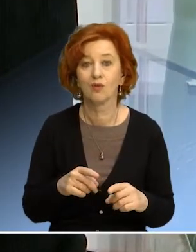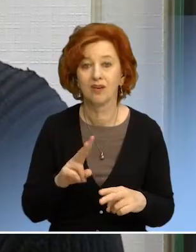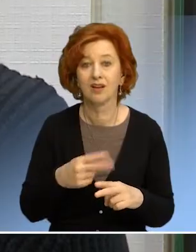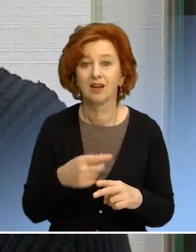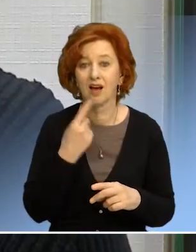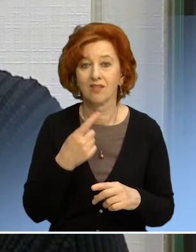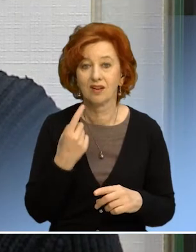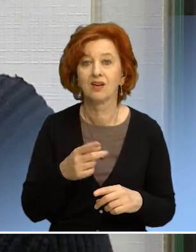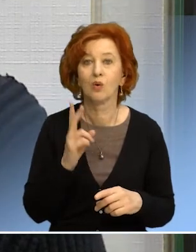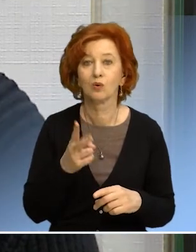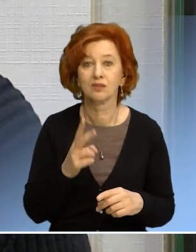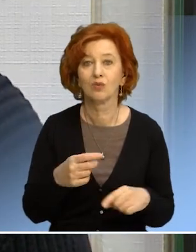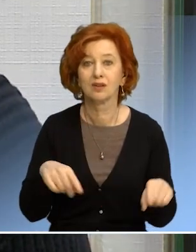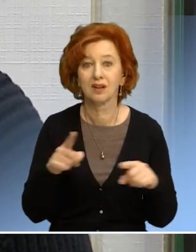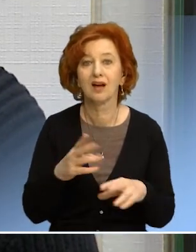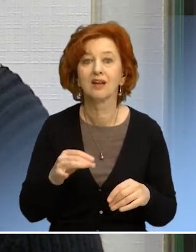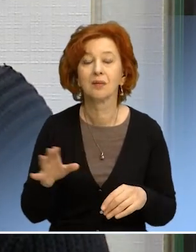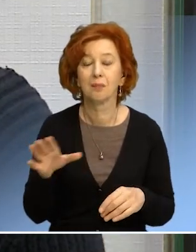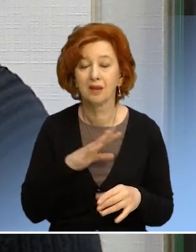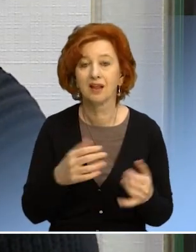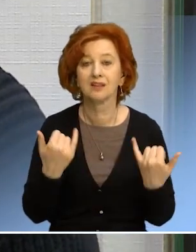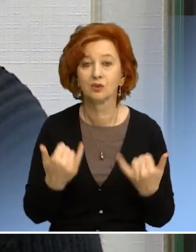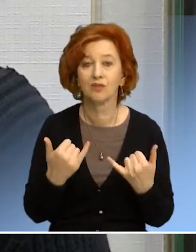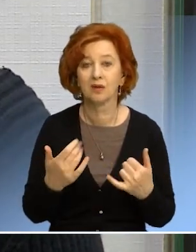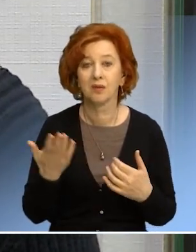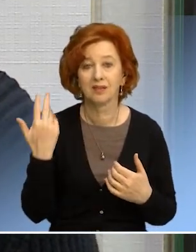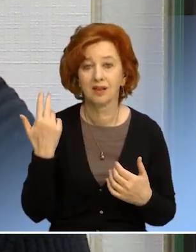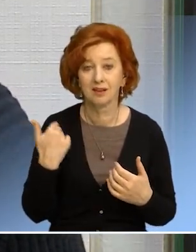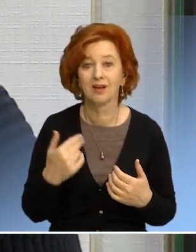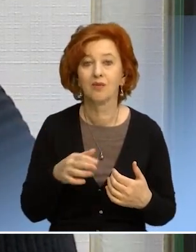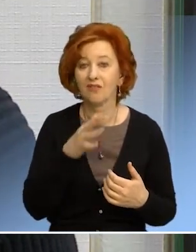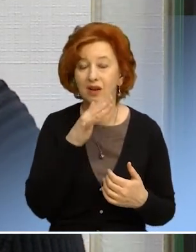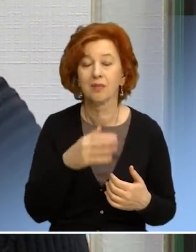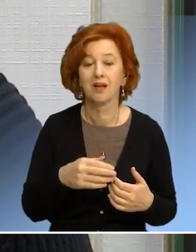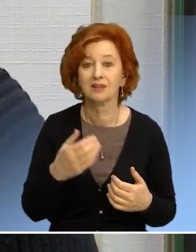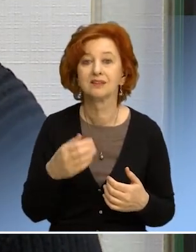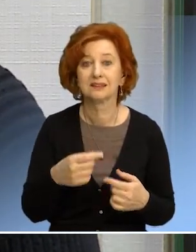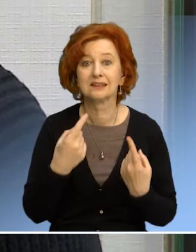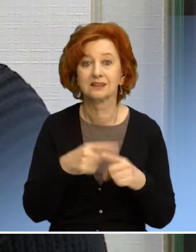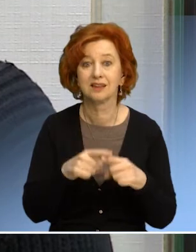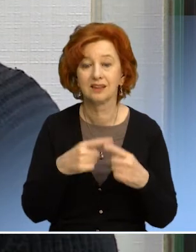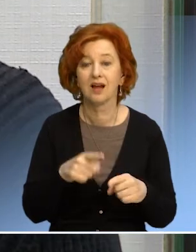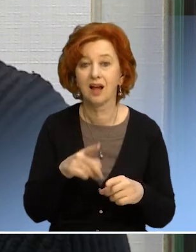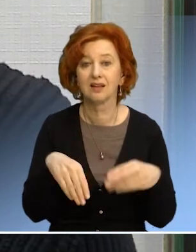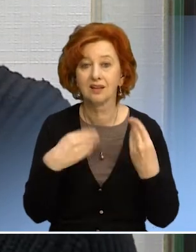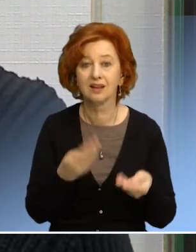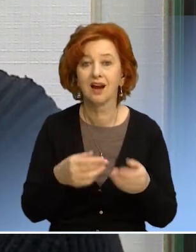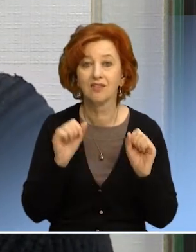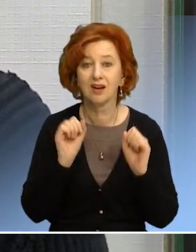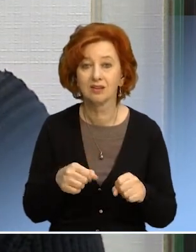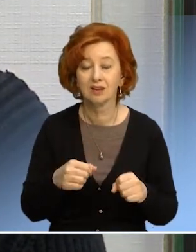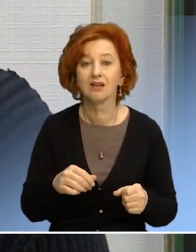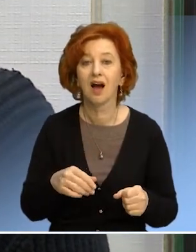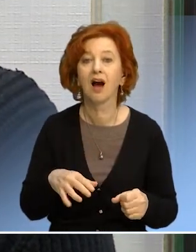вот сейчас мы поговорим о Кузнецовых, там действительно так и было. То есть вот эти современные по тогдашнему времени, ну вот 100 лет назад технологии, они дали